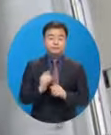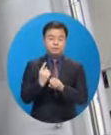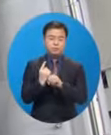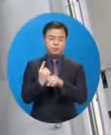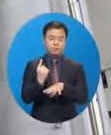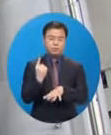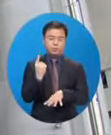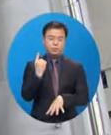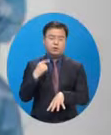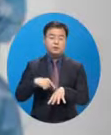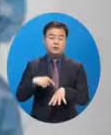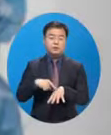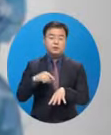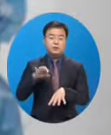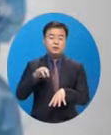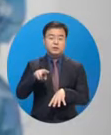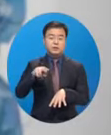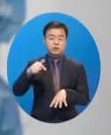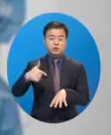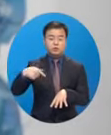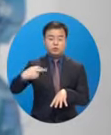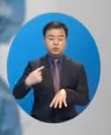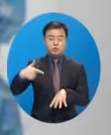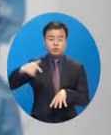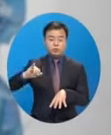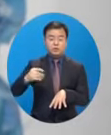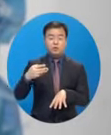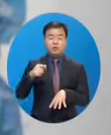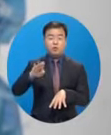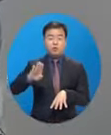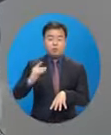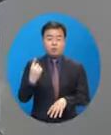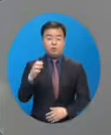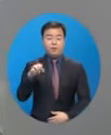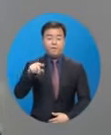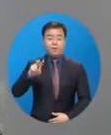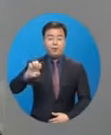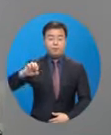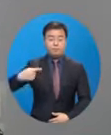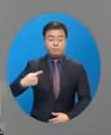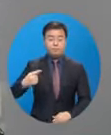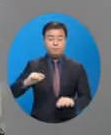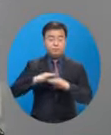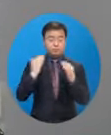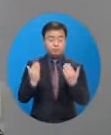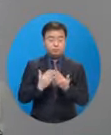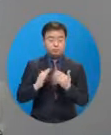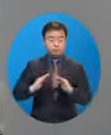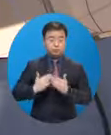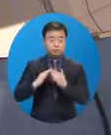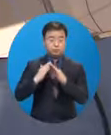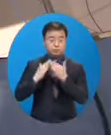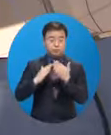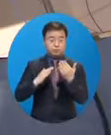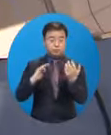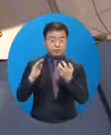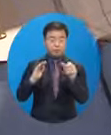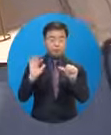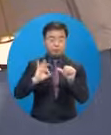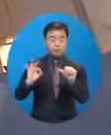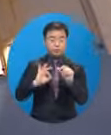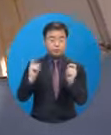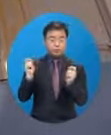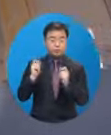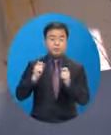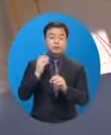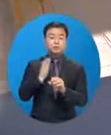핵심인 연소기와 터보 펌프의 시험 설비는 85% 정도 공사가 진행됐습니다. 석달뒤 완공되면